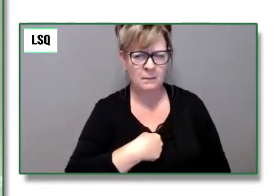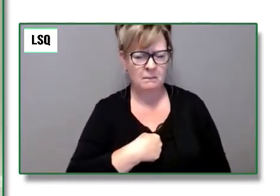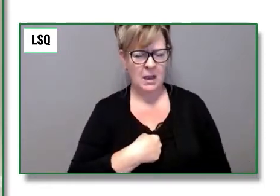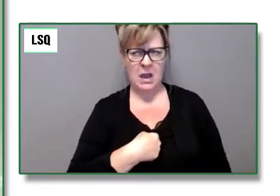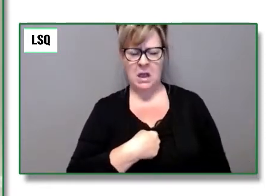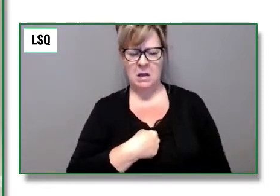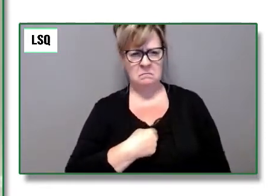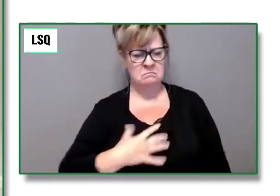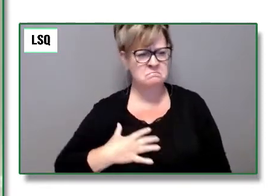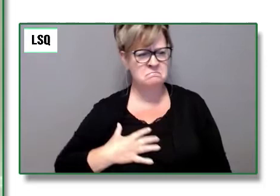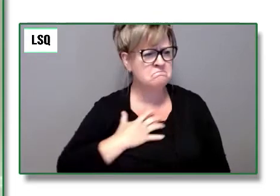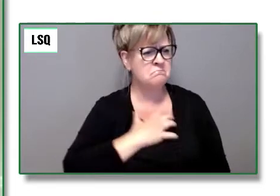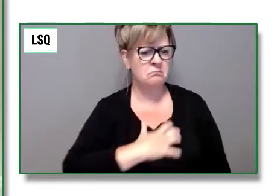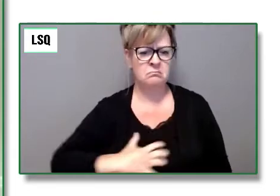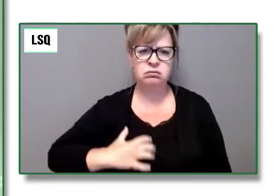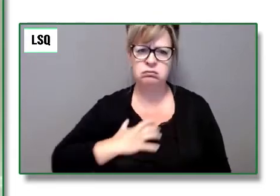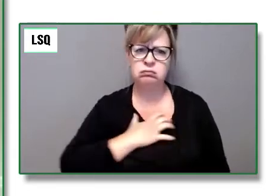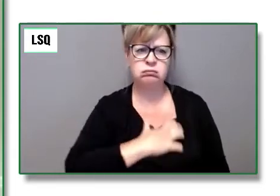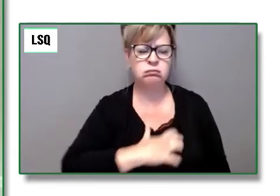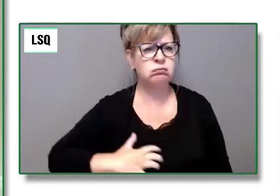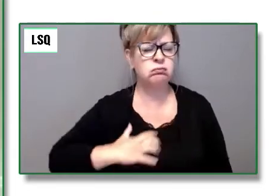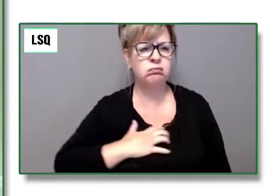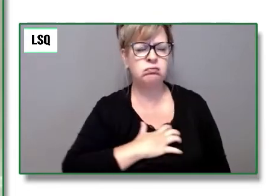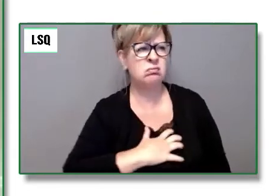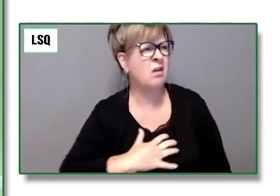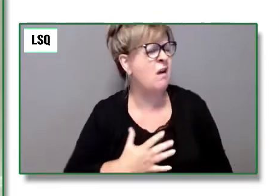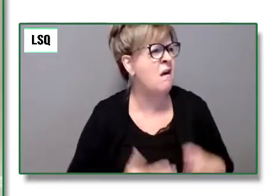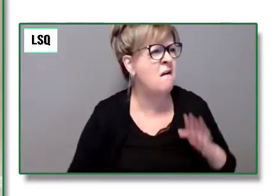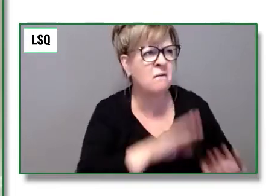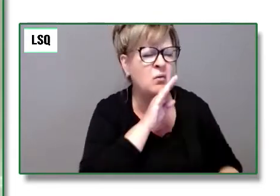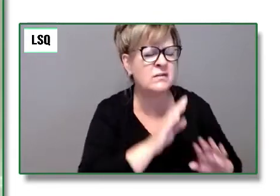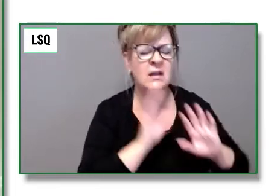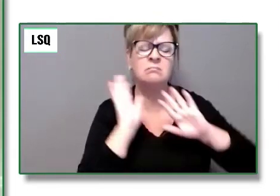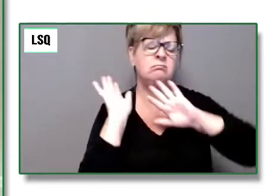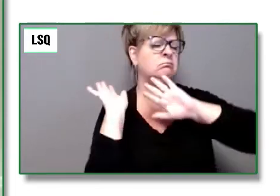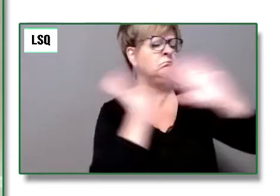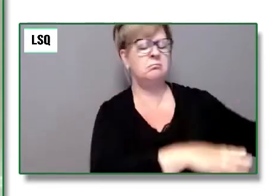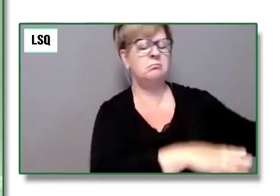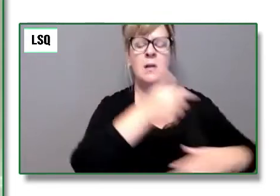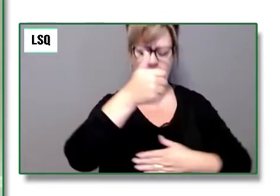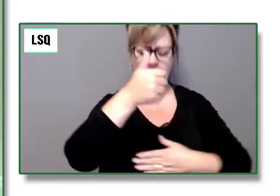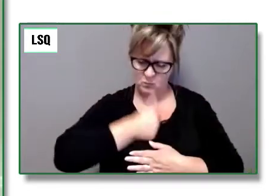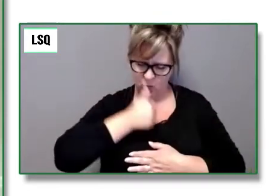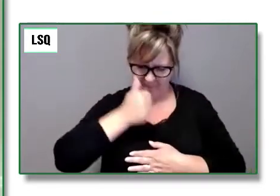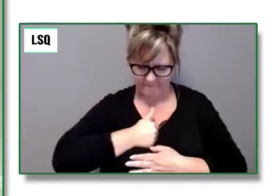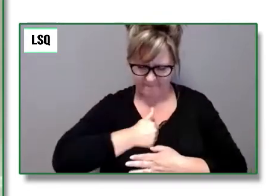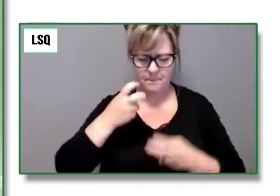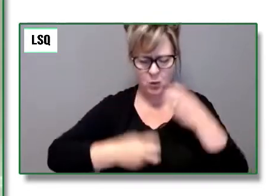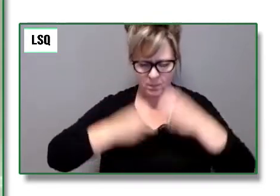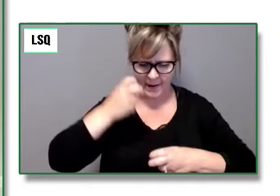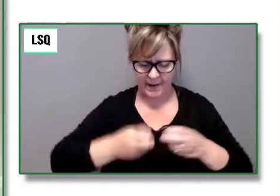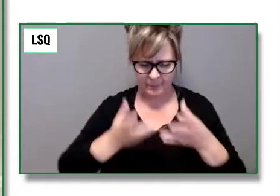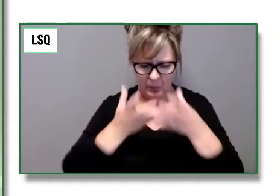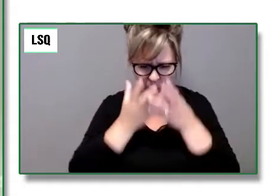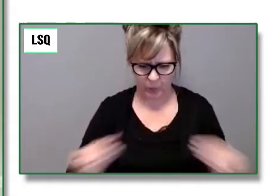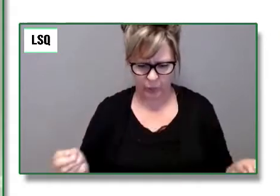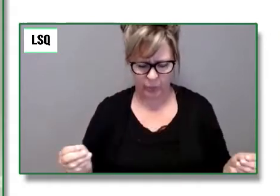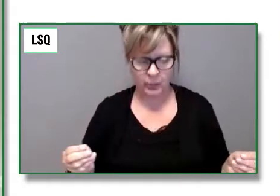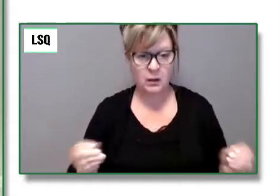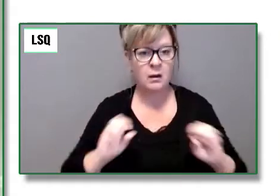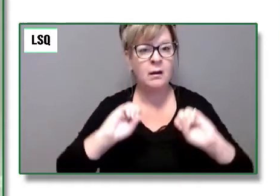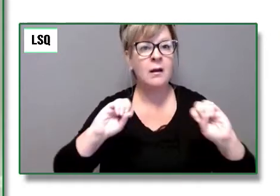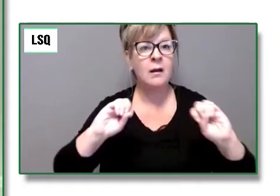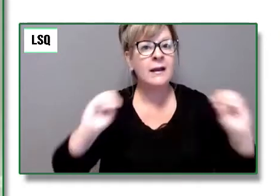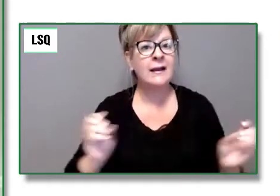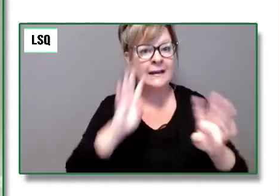appli qui partage de l'information sur l'accessibilité des lieux avec la perspective du vécu des gens qui vivent avec